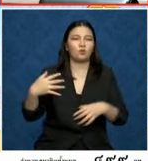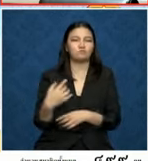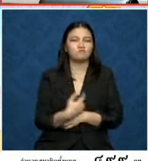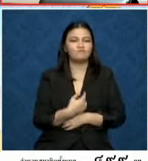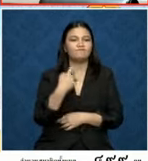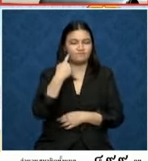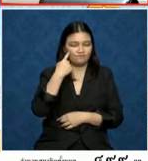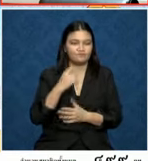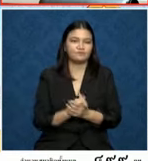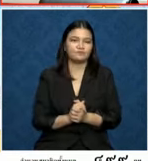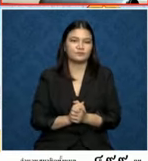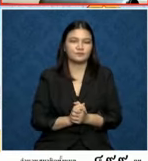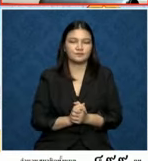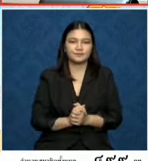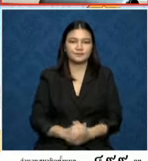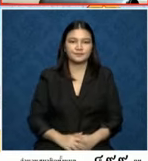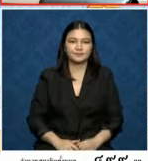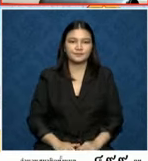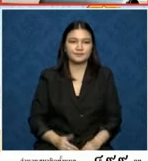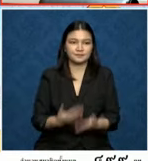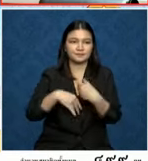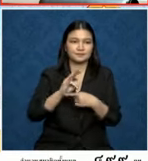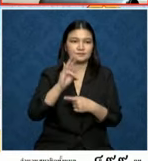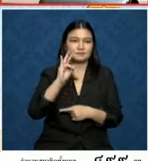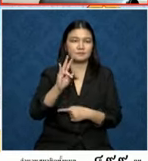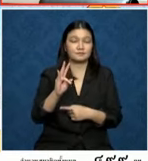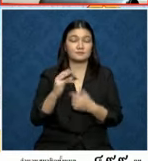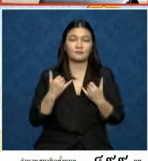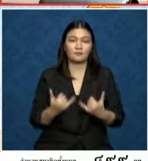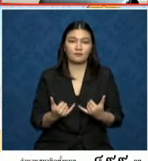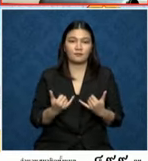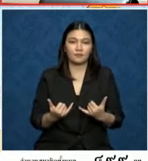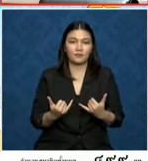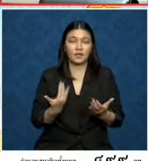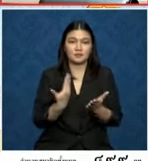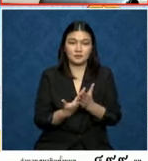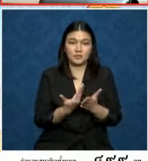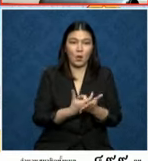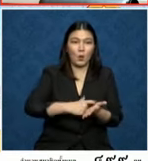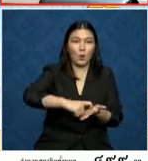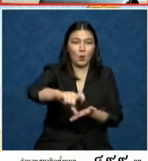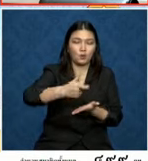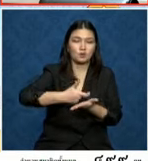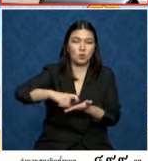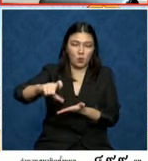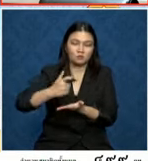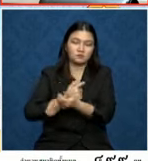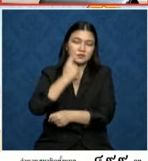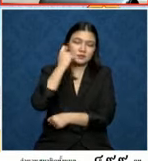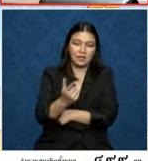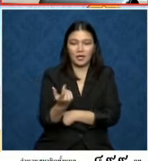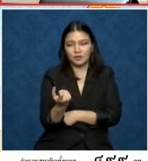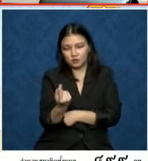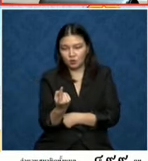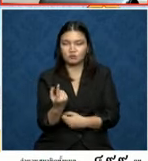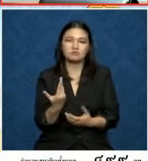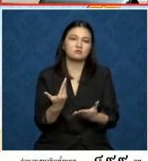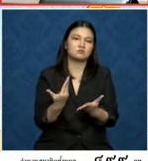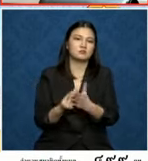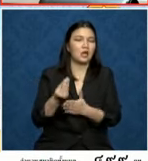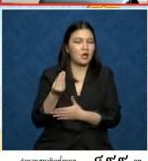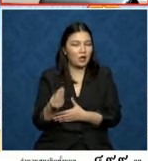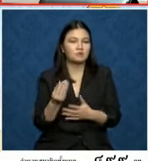ป็นหลักประกันการชำระหนี้ข้อ7ครับปัจจุบันการโอนเงินมีวิธีการที่หลากหลายไม่จำเป็นต้องสร้